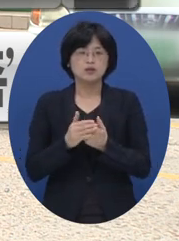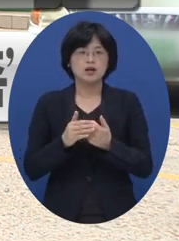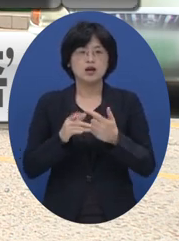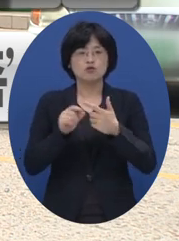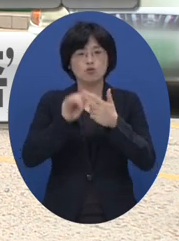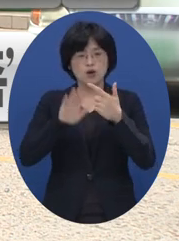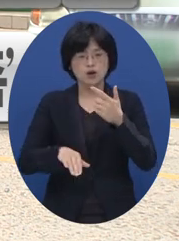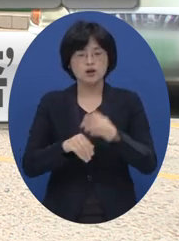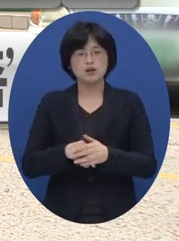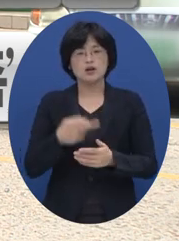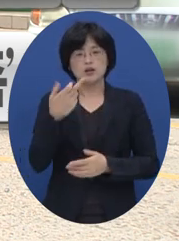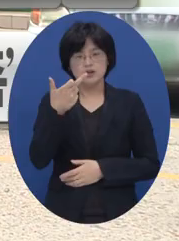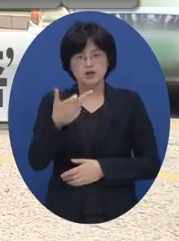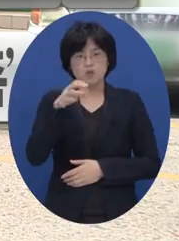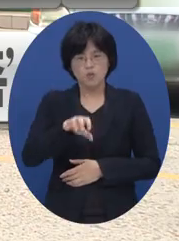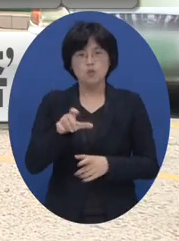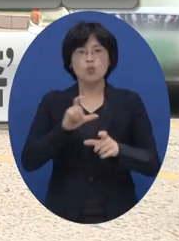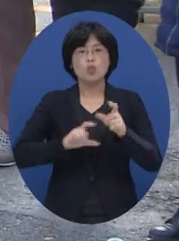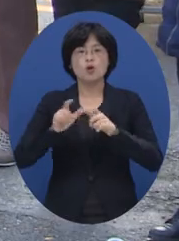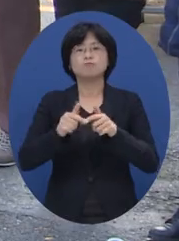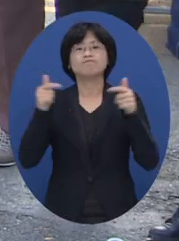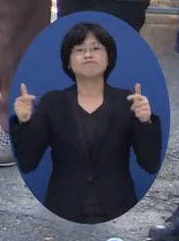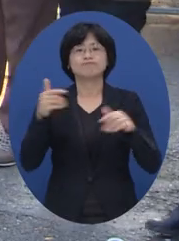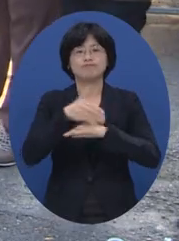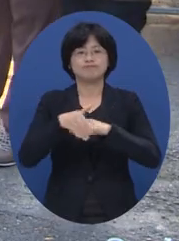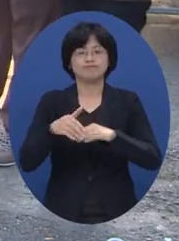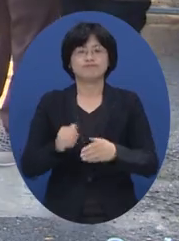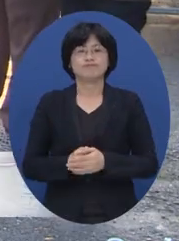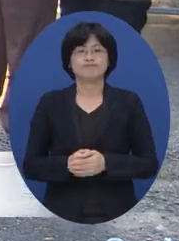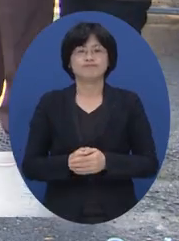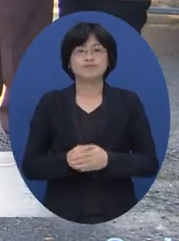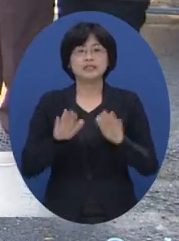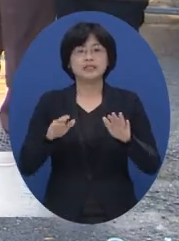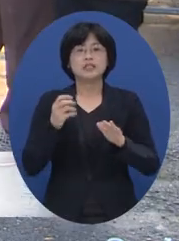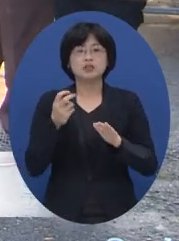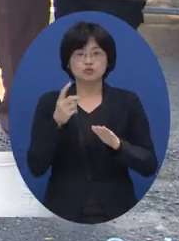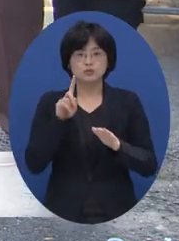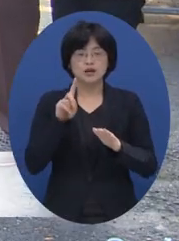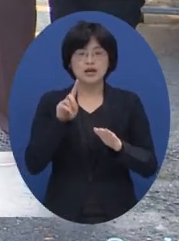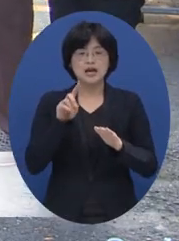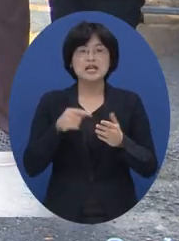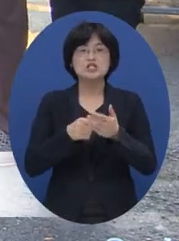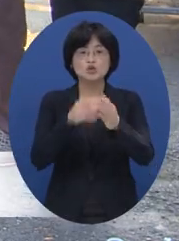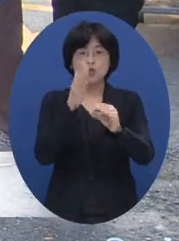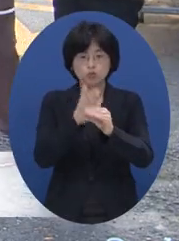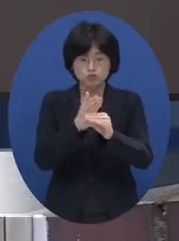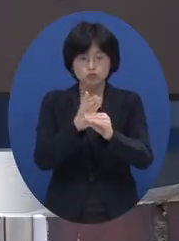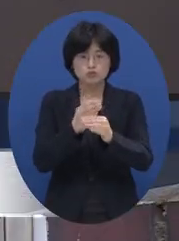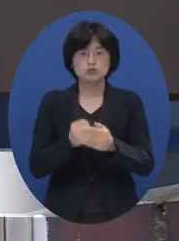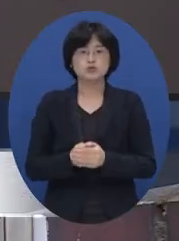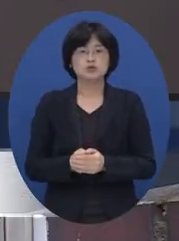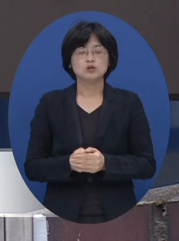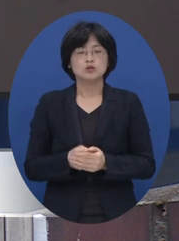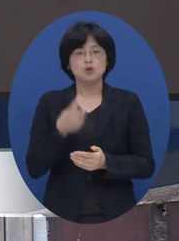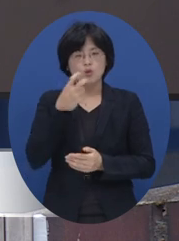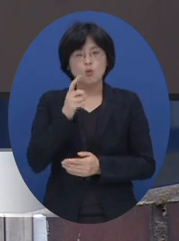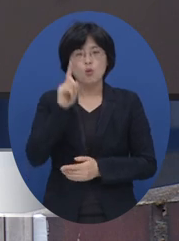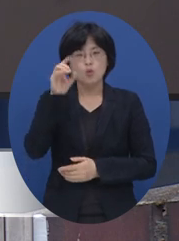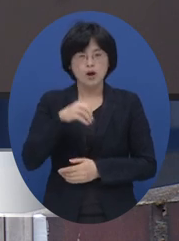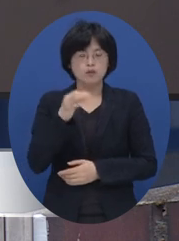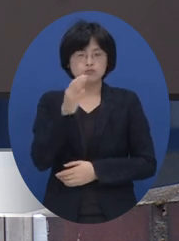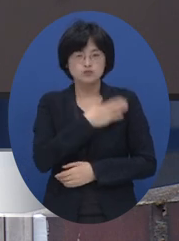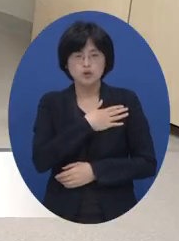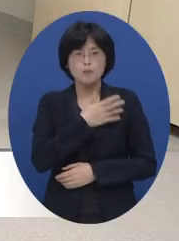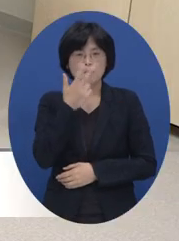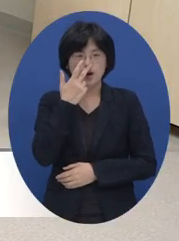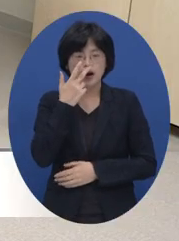하반기 17곳까지 늘립니다. 도내 21개 신청 지역 중 현지 실사를 거쳐 고양과 부천, 평택, 광주